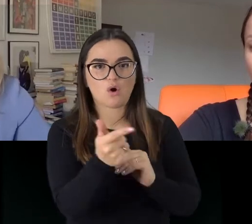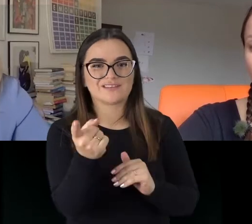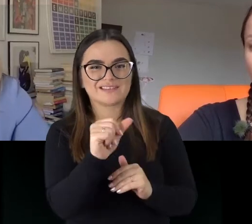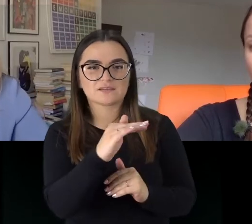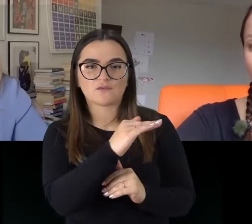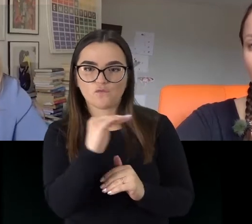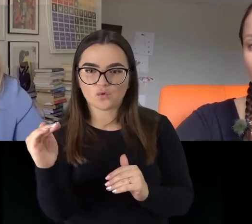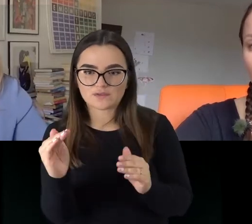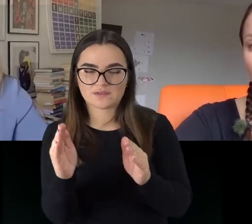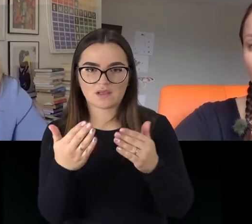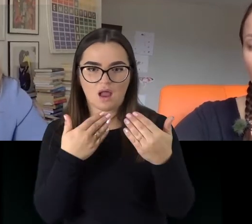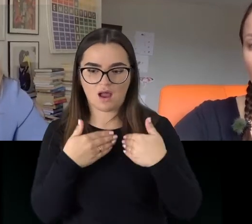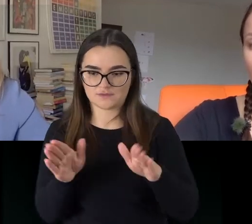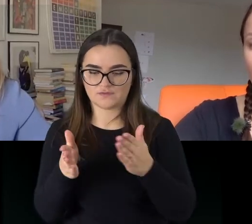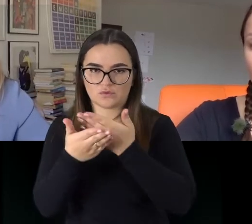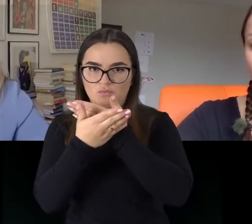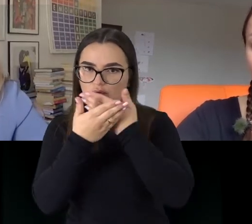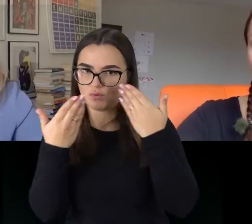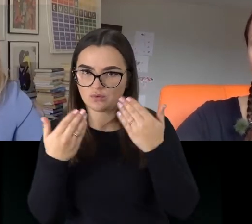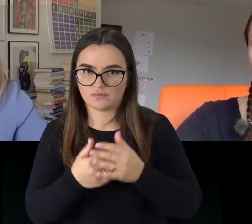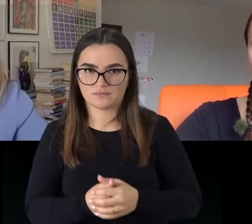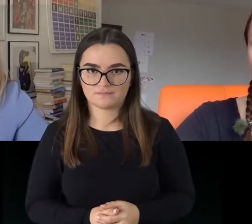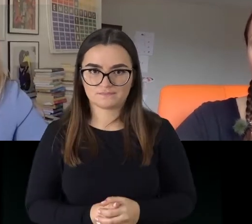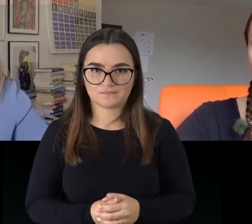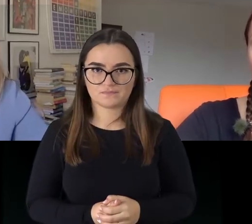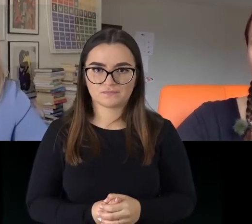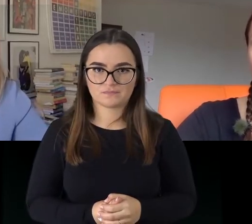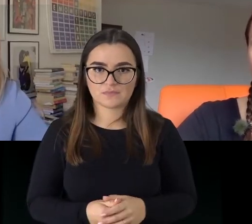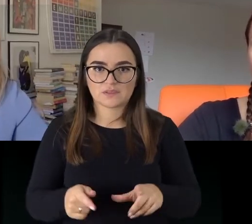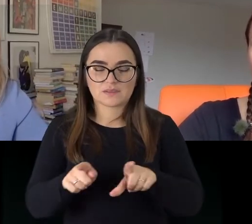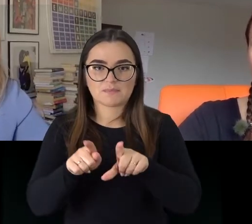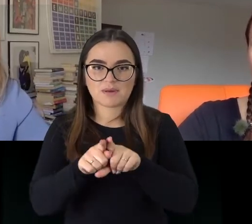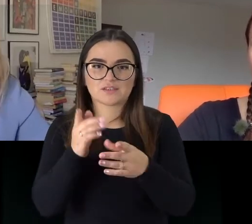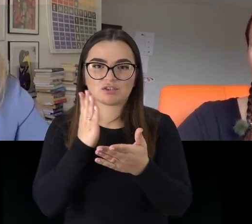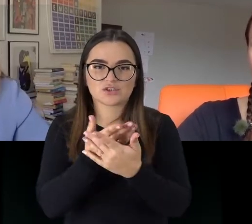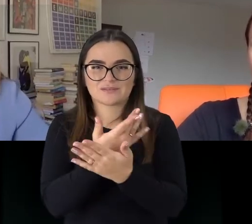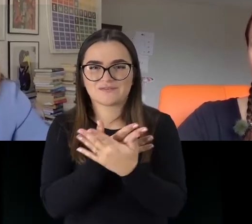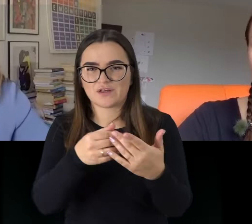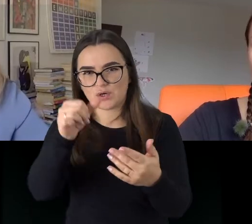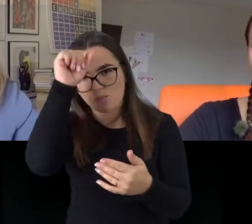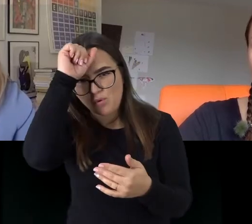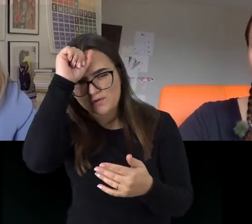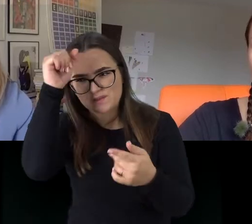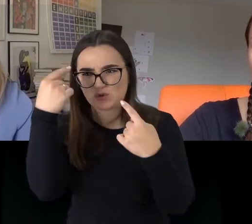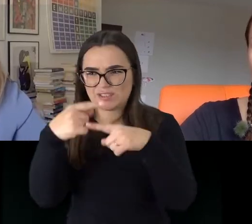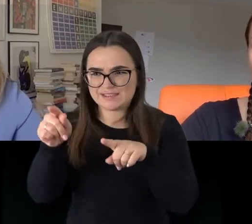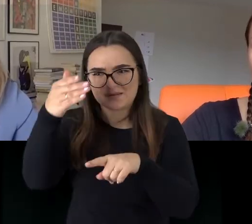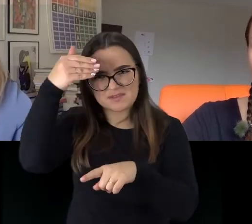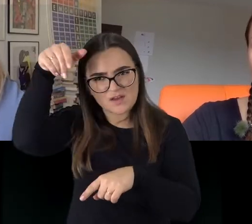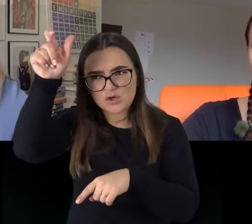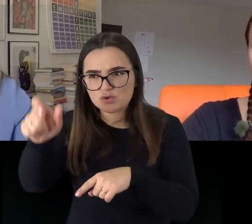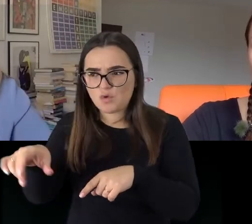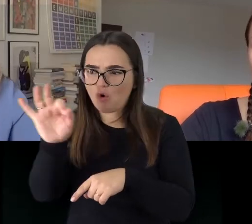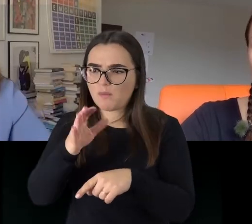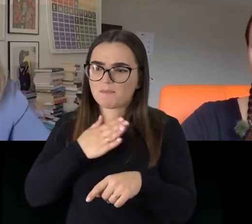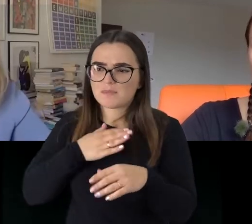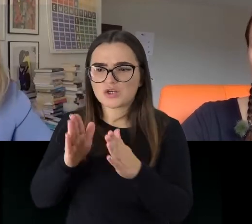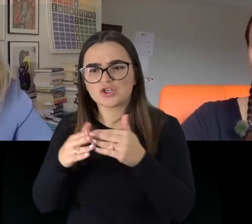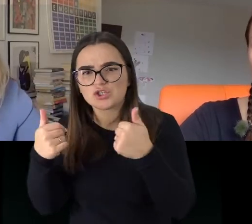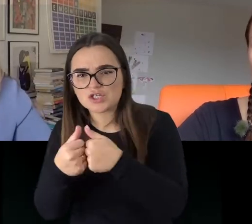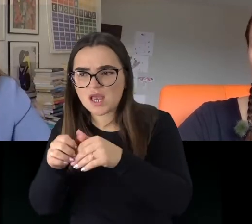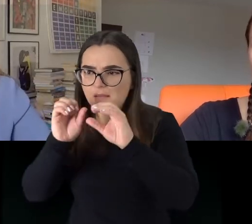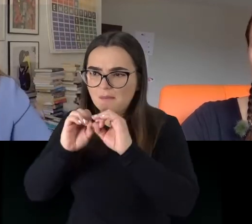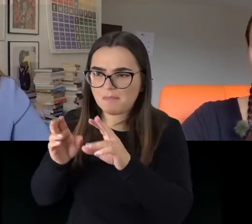dalykas, tai šitokioje šeimoje visada prie to uždarumo atsiranda tokie posakiai, kaip neneš skalbinių iš namų, ar ne, ten neplauk